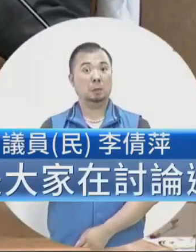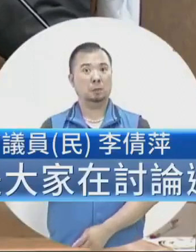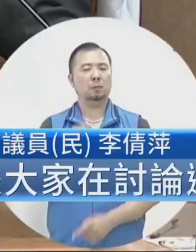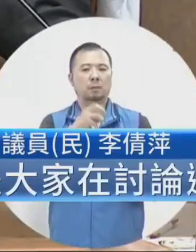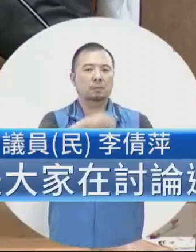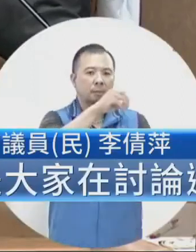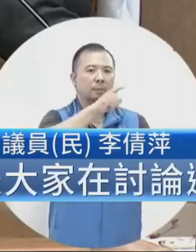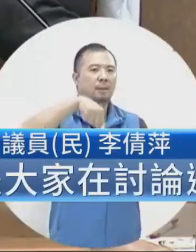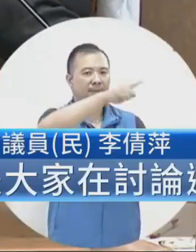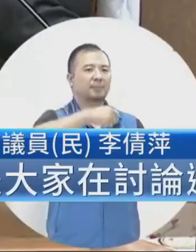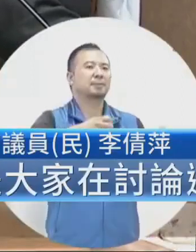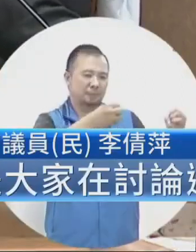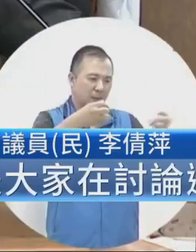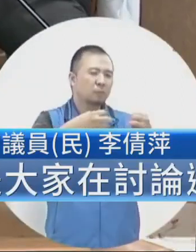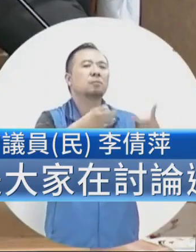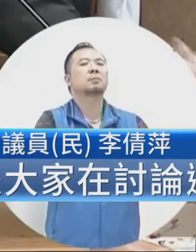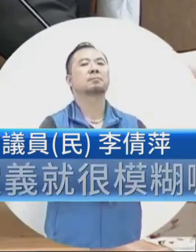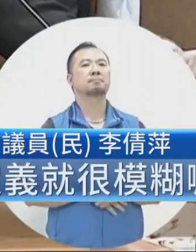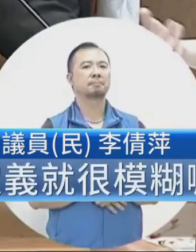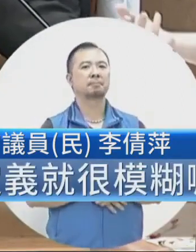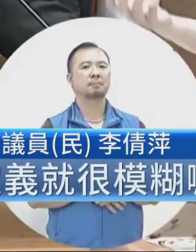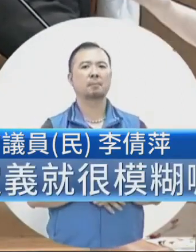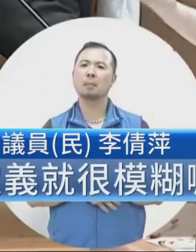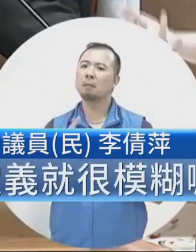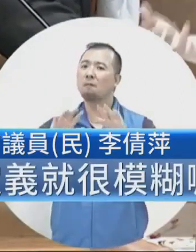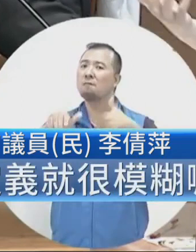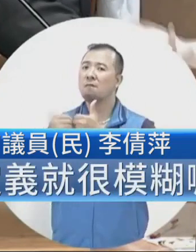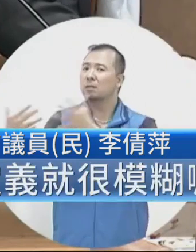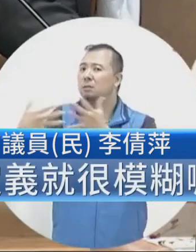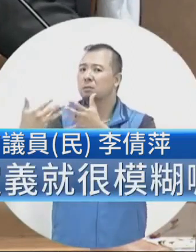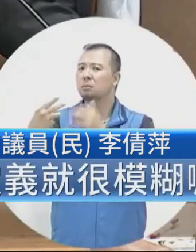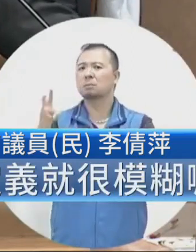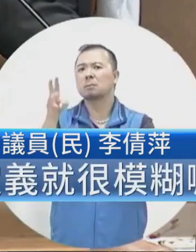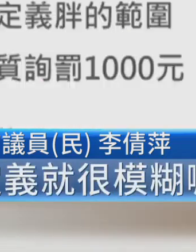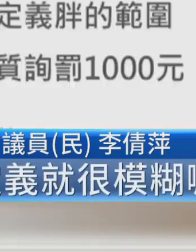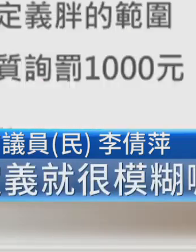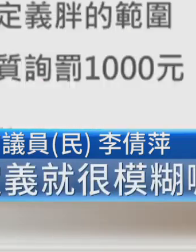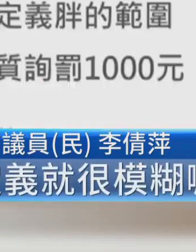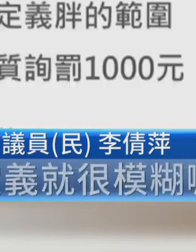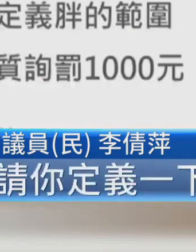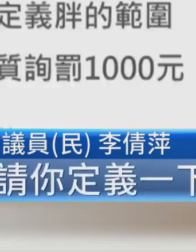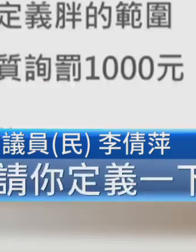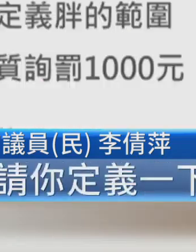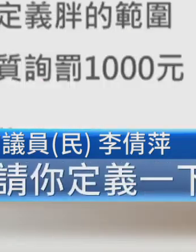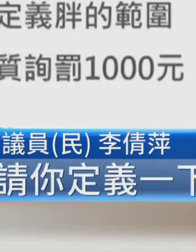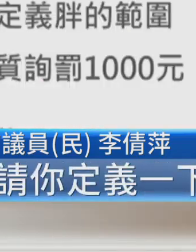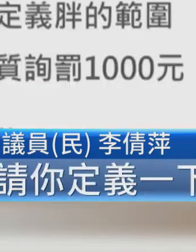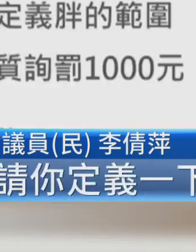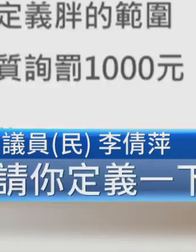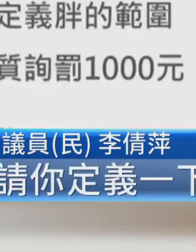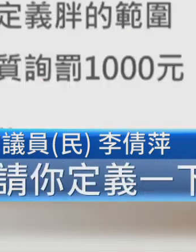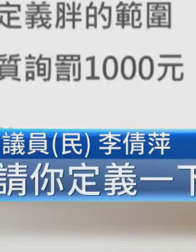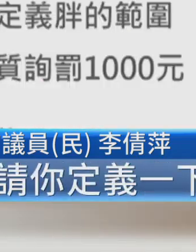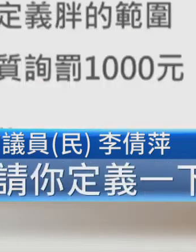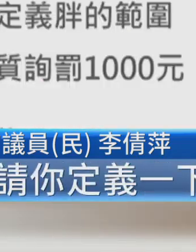大家在讨论的过程当中嘛， 所以这个反质询的定义就很模糊嘛。老公说：“那你请你定义一下胖的